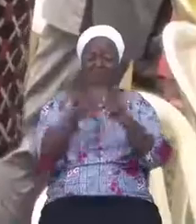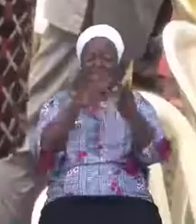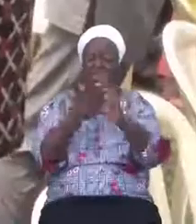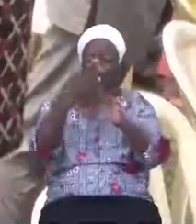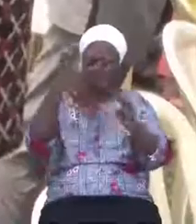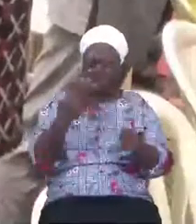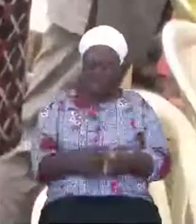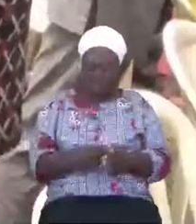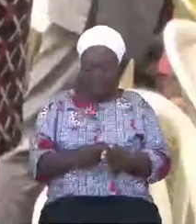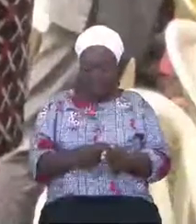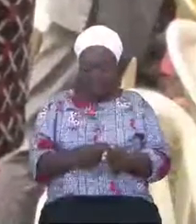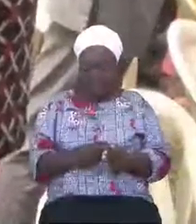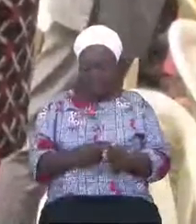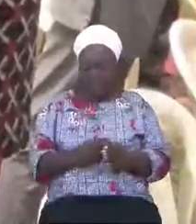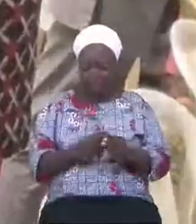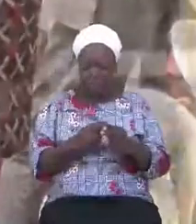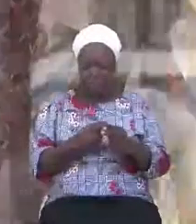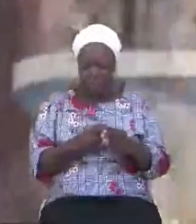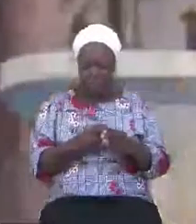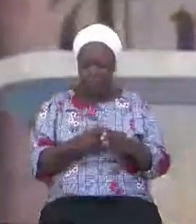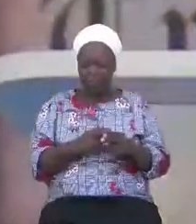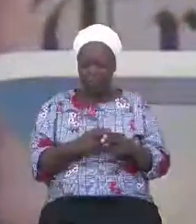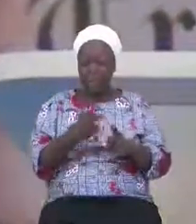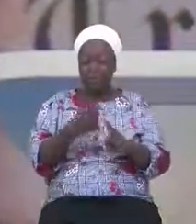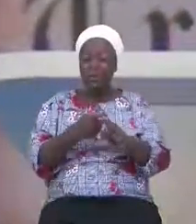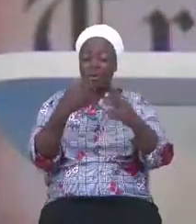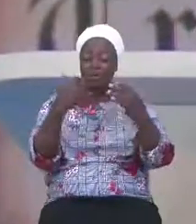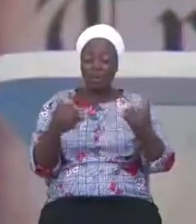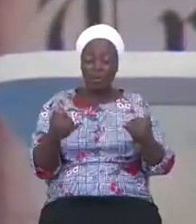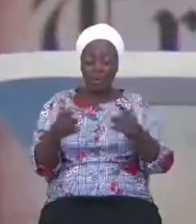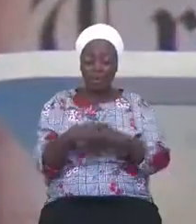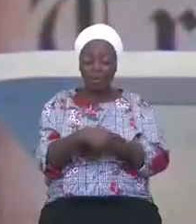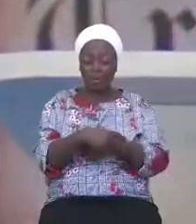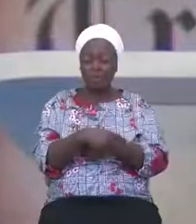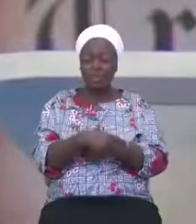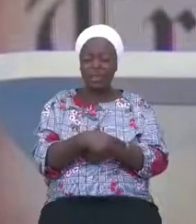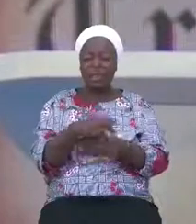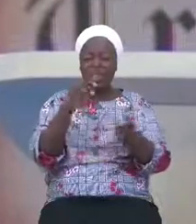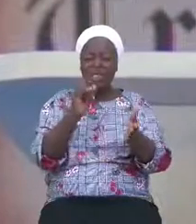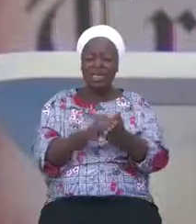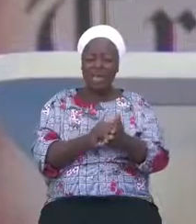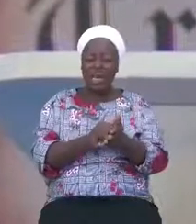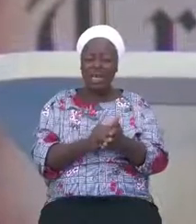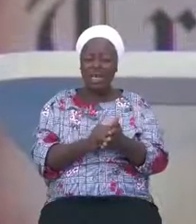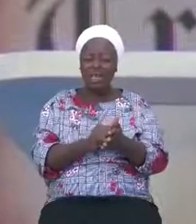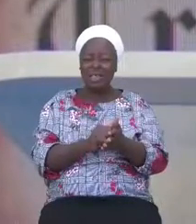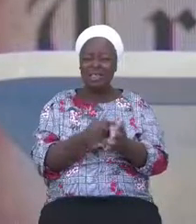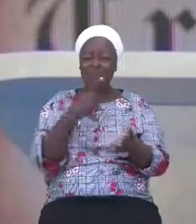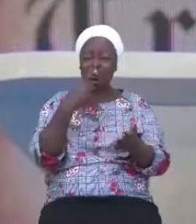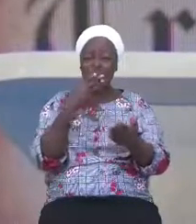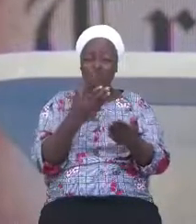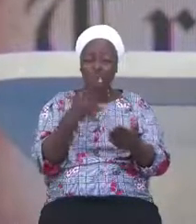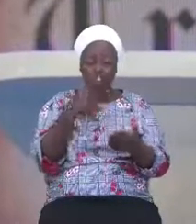Jésus. À partir d'aujourd'hui, cette évidence de